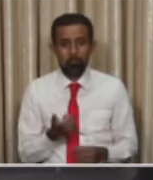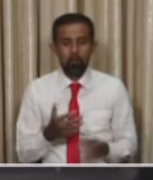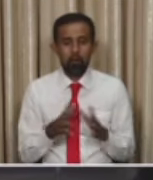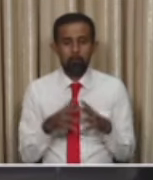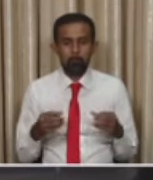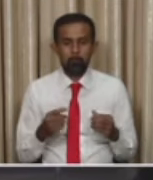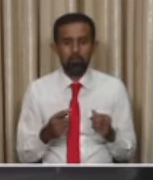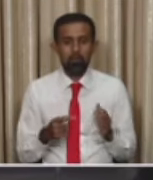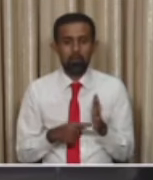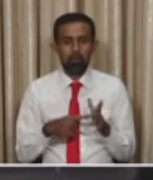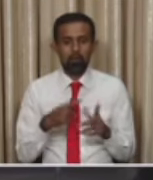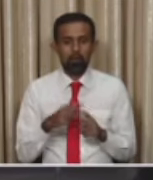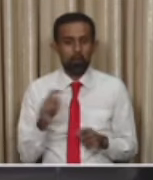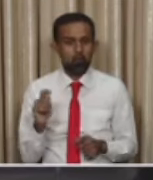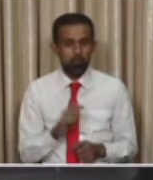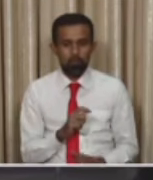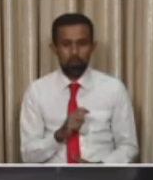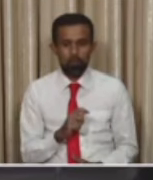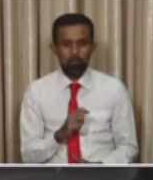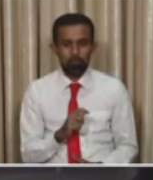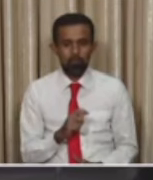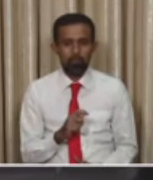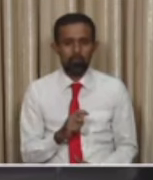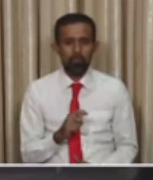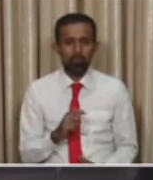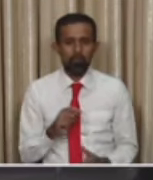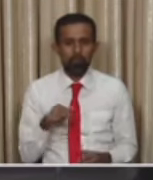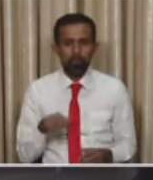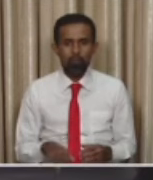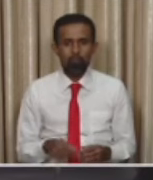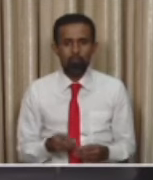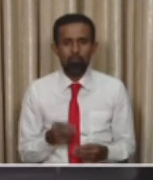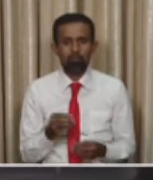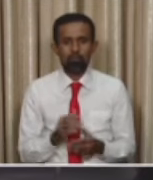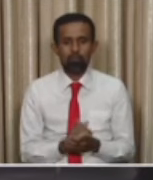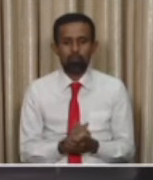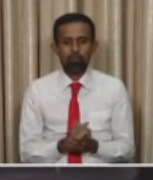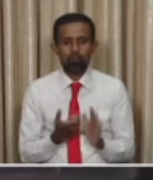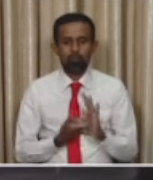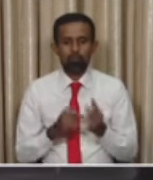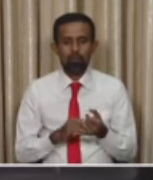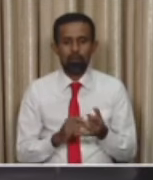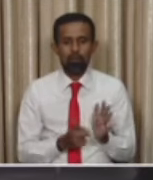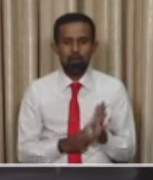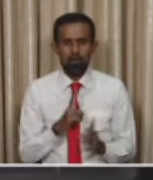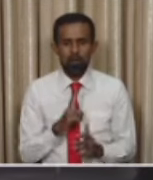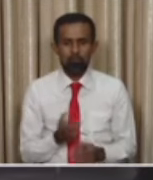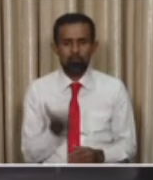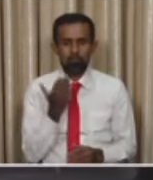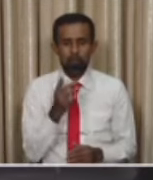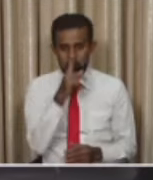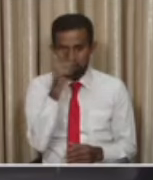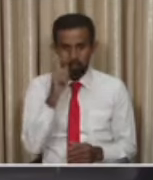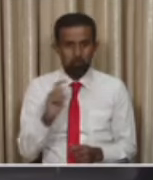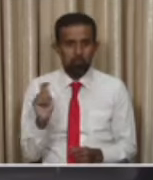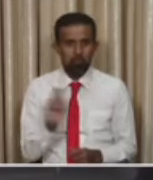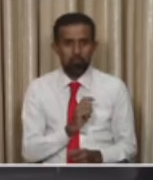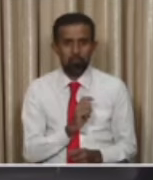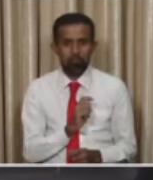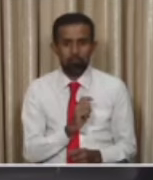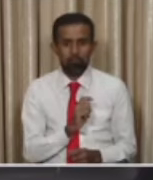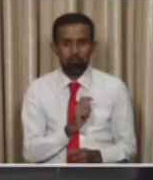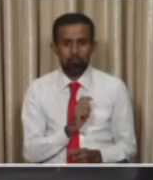පවා බදු අය කරන්න. නමුත් මේ බදු අය කිරීමේදී නීතියක් තිබ්බා. රුපියල් ලක්ෂයකට වැඩිය මාසෙට වැඩියෙන් ආදායමක් තියෙනවා නම්